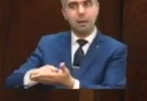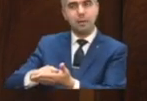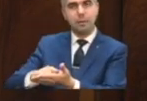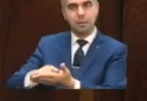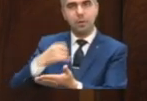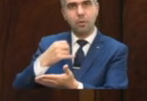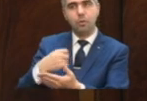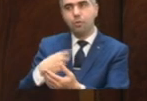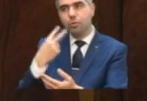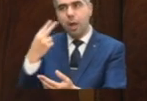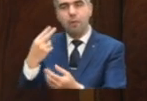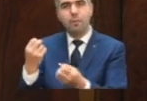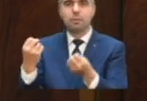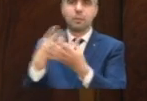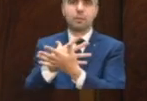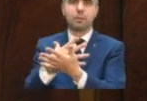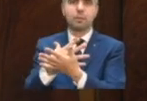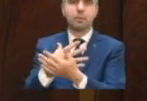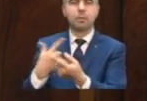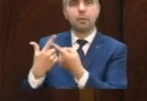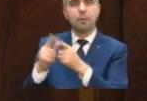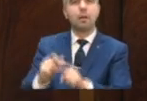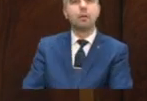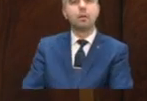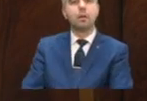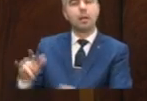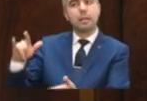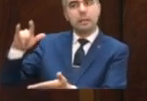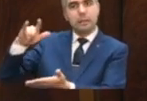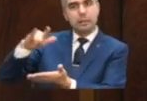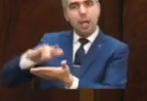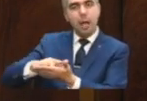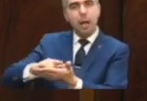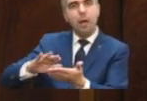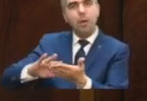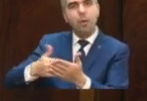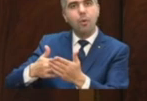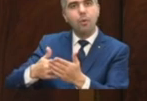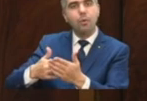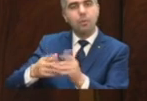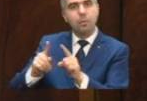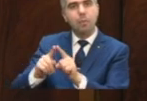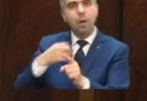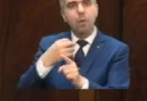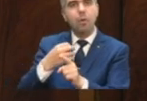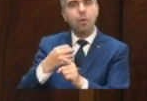غادي تفاجئوا، داكشي اللي كتشوفوا في قطاع الطائرات داكشي خيال،